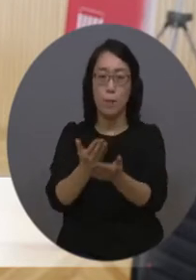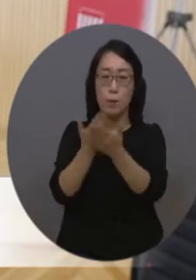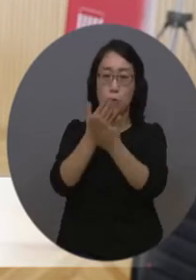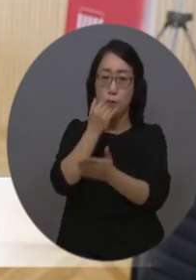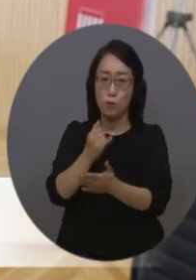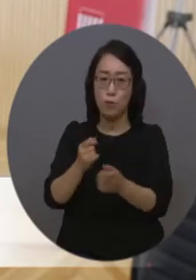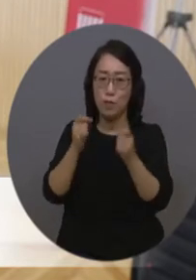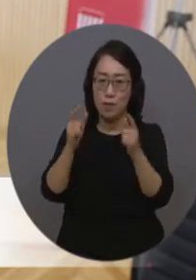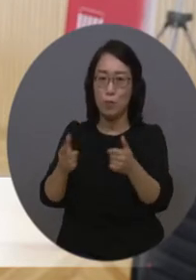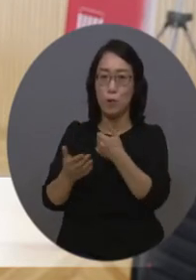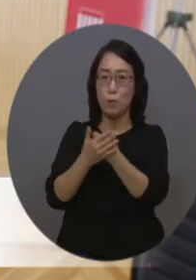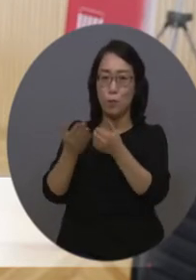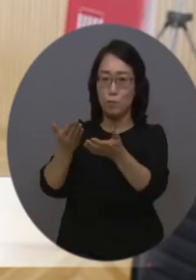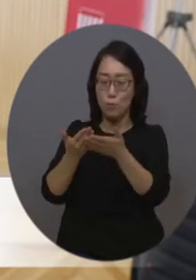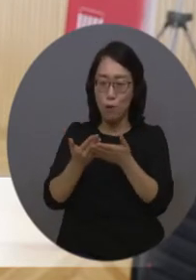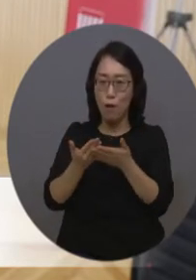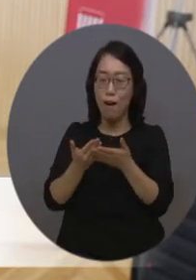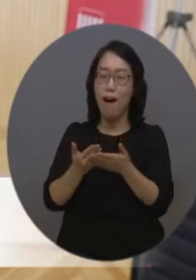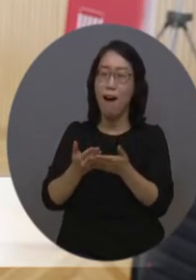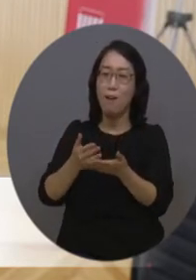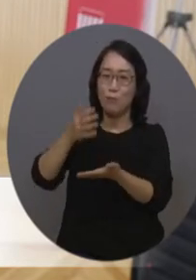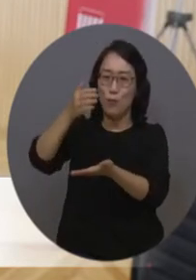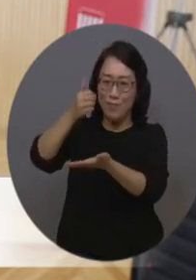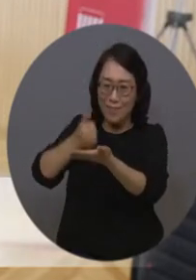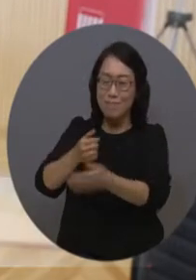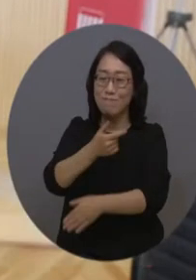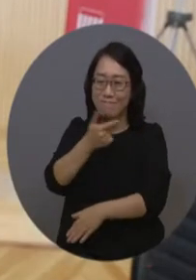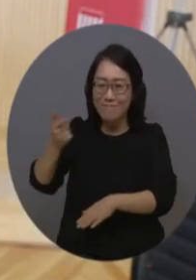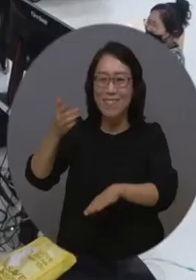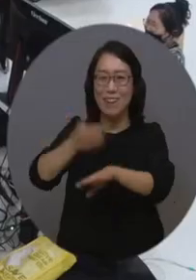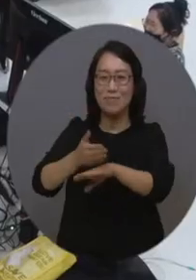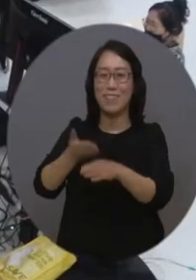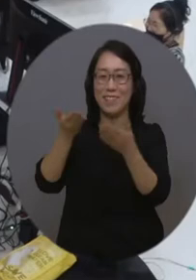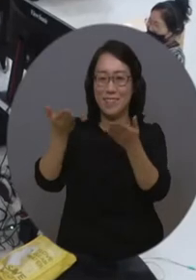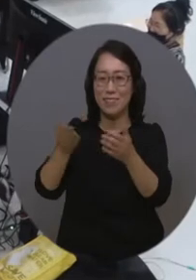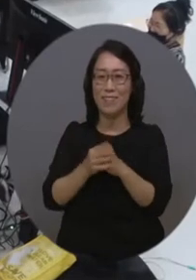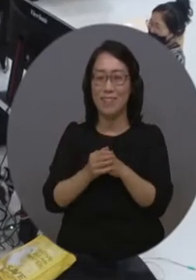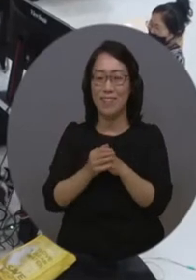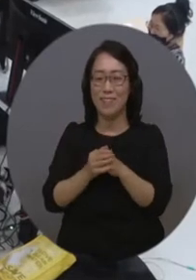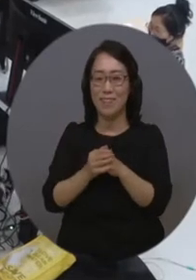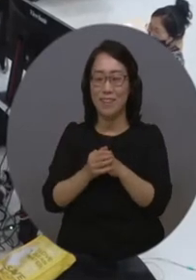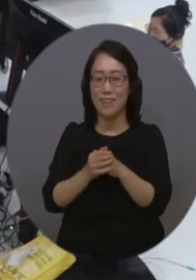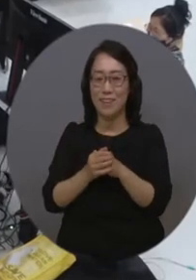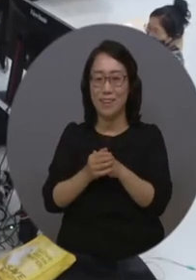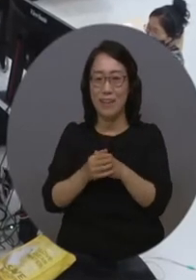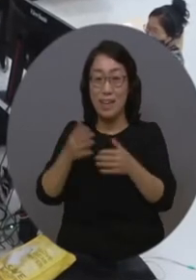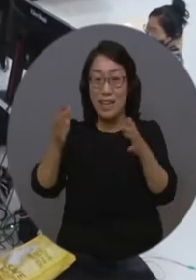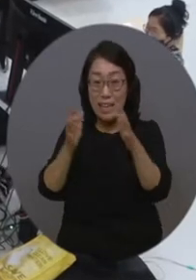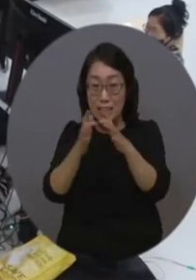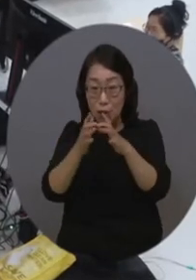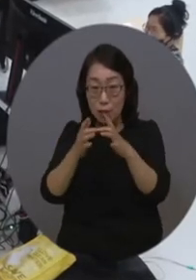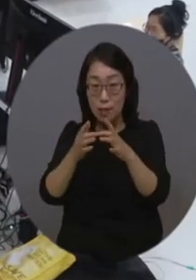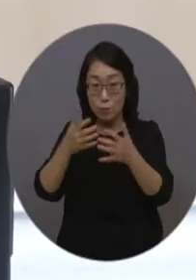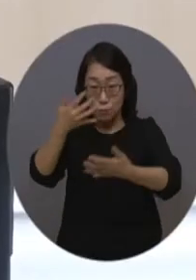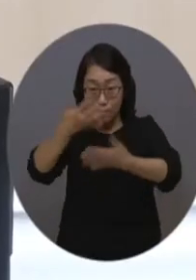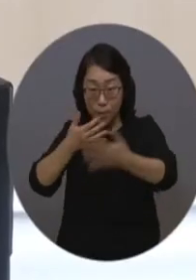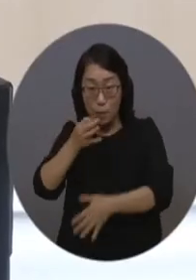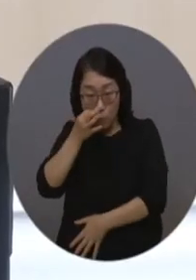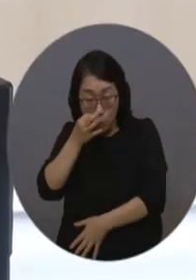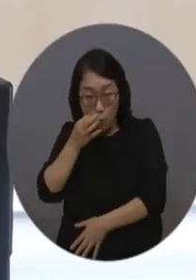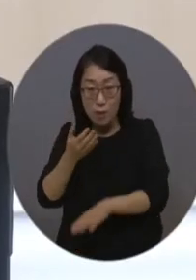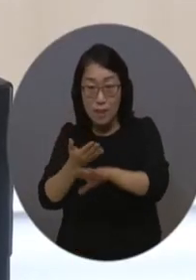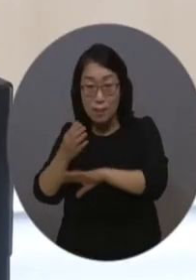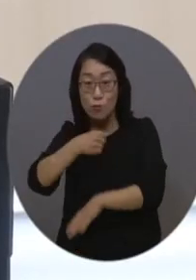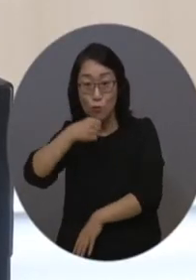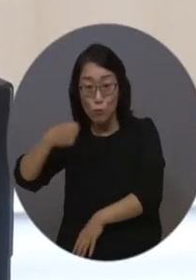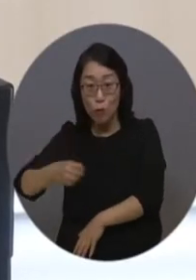기회를 만들어주셔서 강남구청장님 정말 감사합니다. 라이브 커머스의 원조격인 중국의 왕옹이라